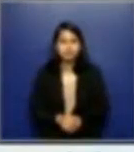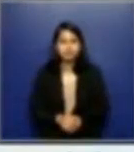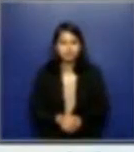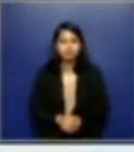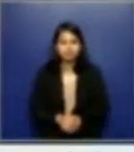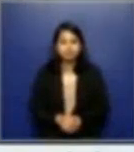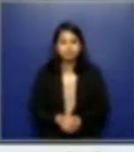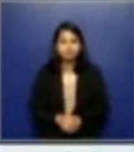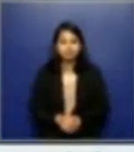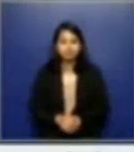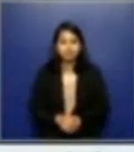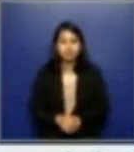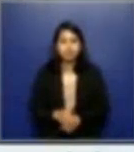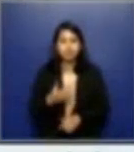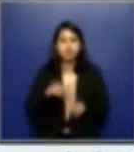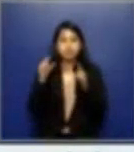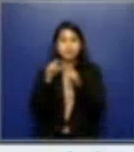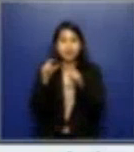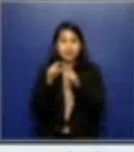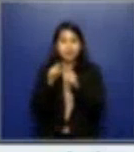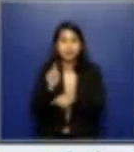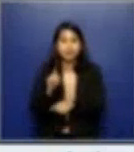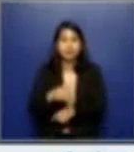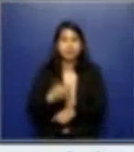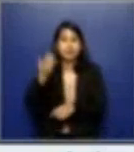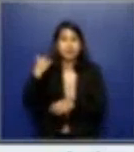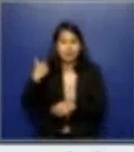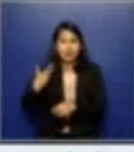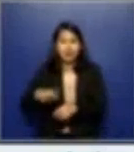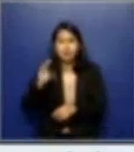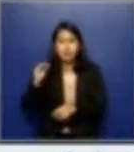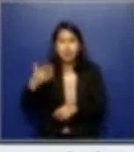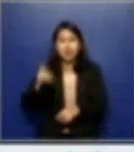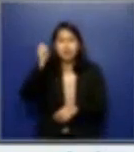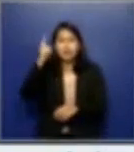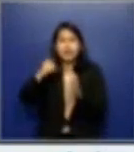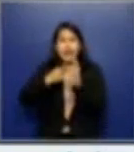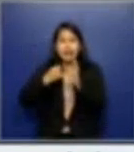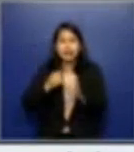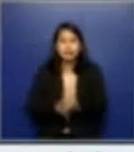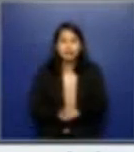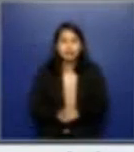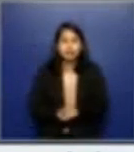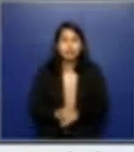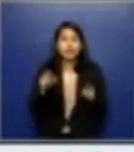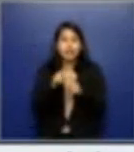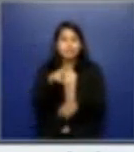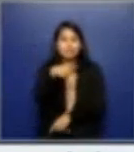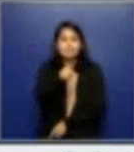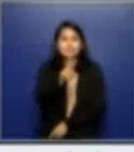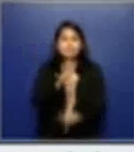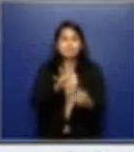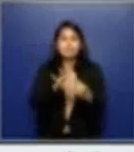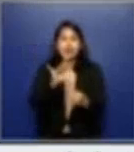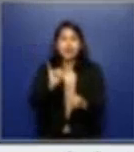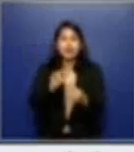เพื่อนใช้คำนี้ผมขออนุญาตใช้นะครับท่านนายกครับเขาใช้ก่อนผมก็ใช้ตามบ้างมันเข้าใจง่ายประยุทธภัยที่คนไทยต้องเ